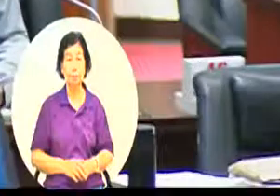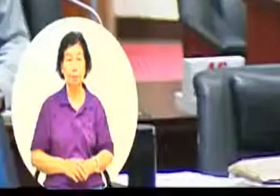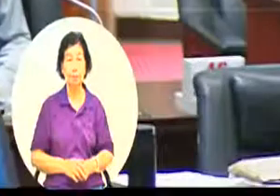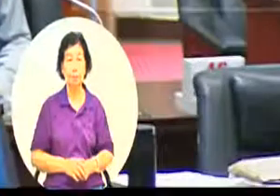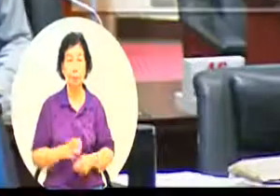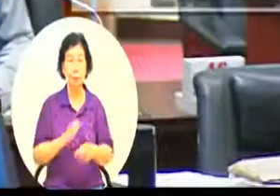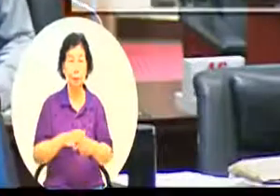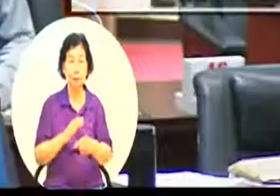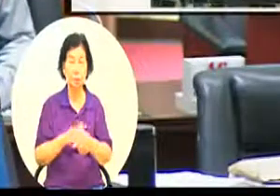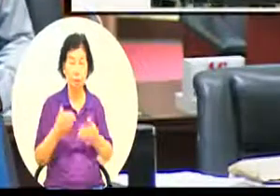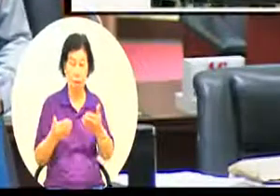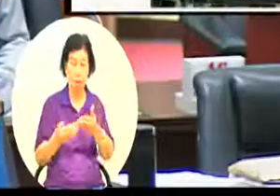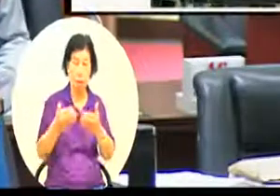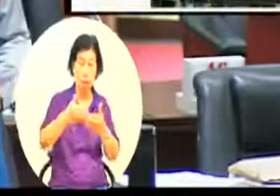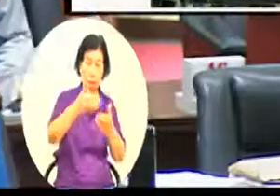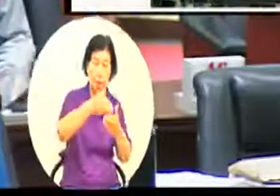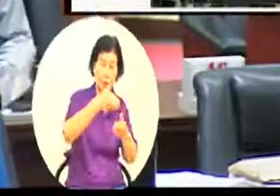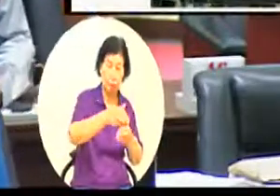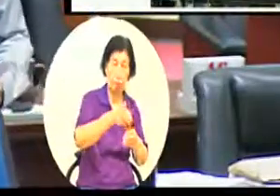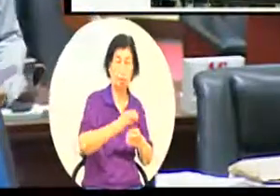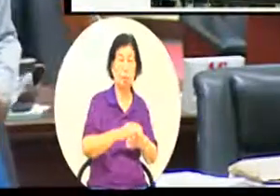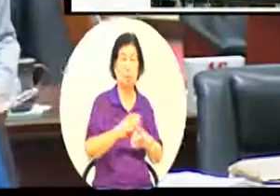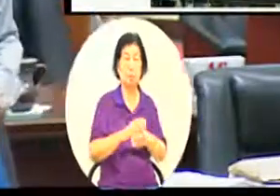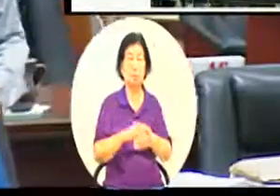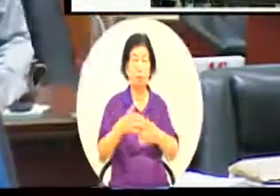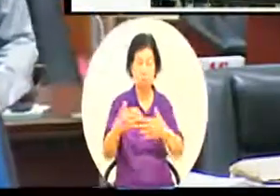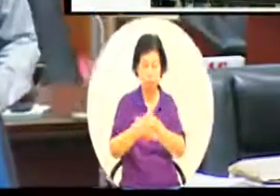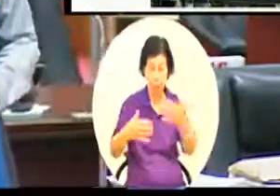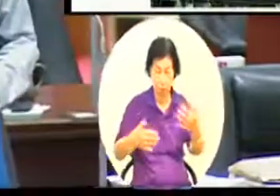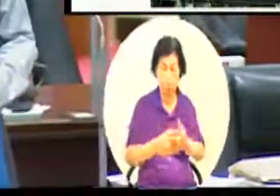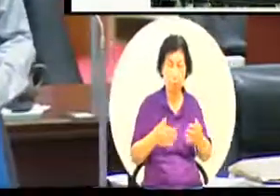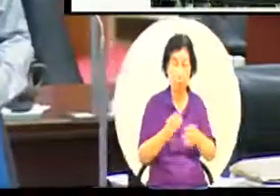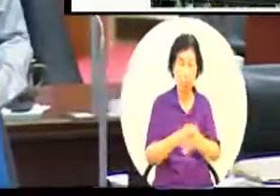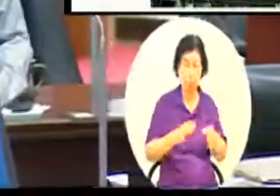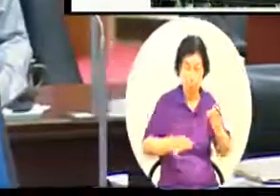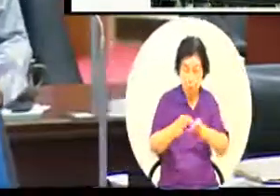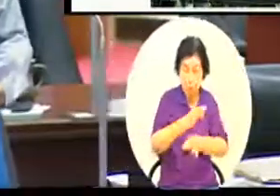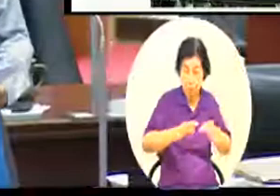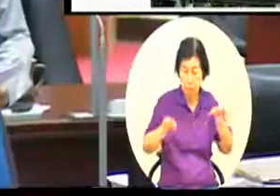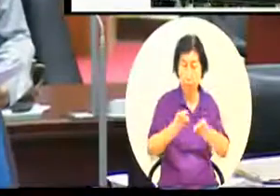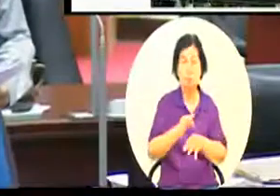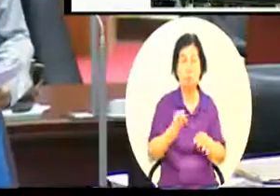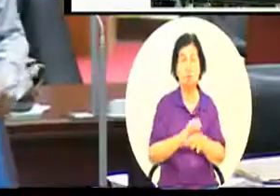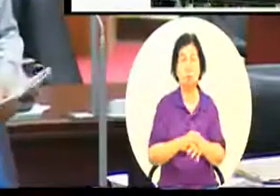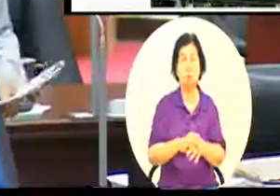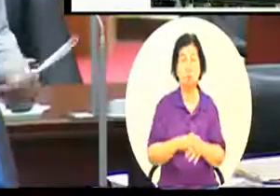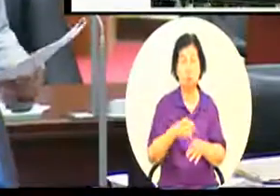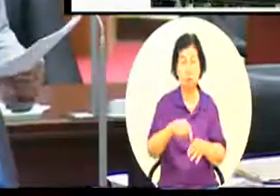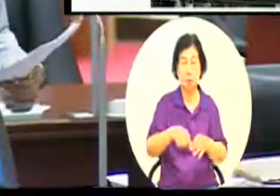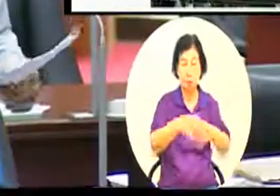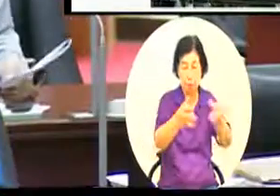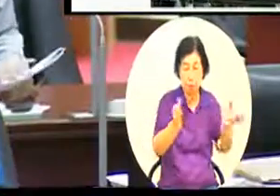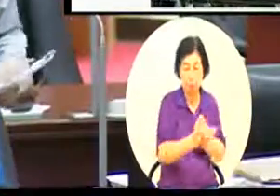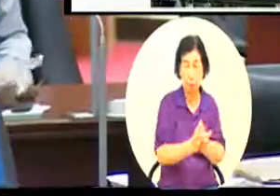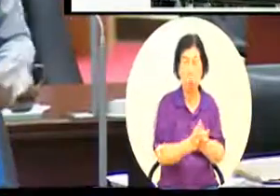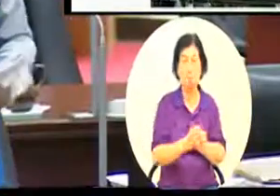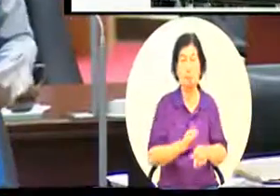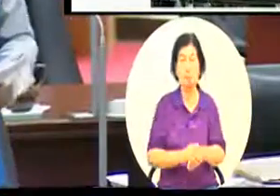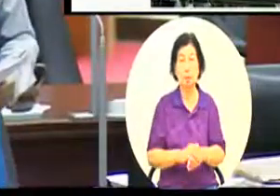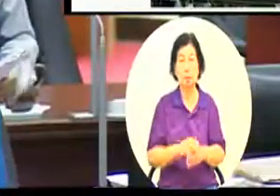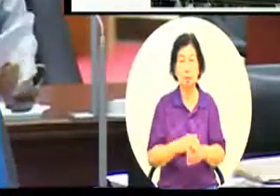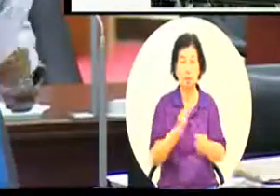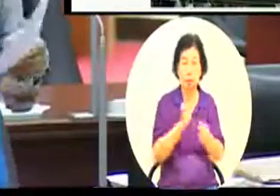高我们交通效益跟经济效益，哦，本席还请问市长，就是说针对我们要提高高雄